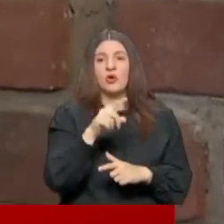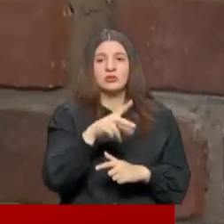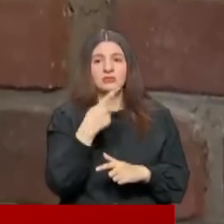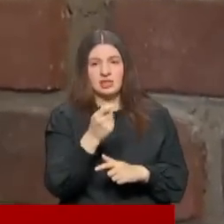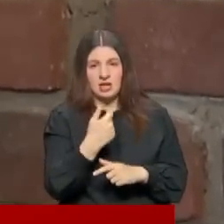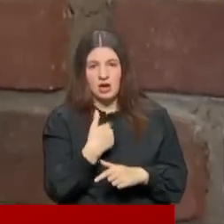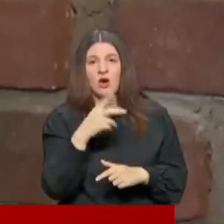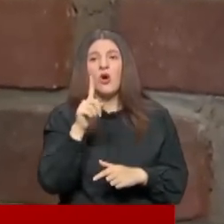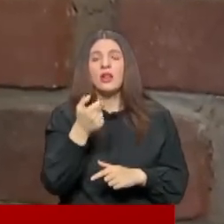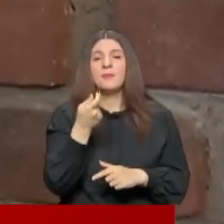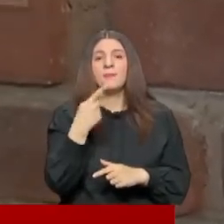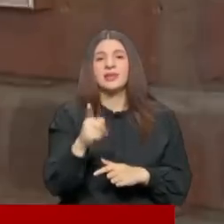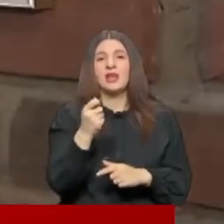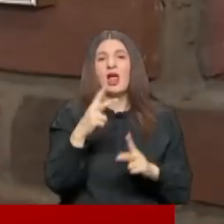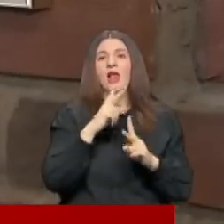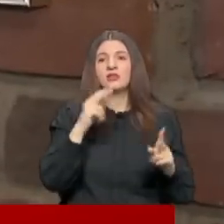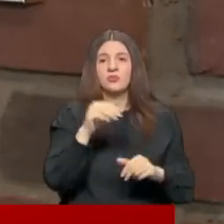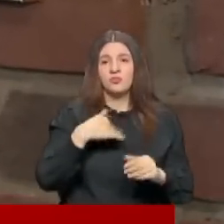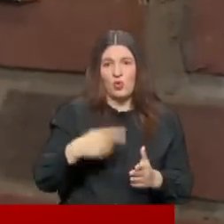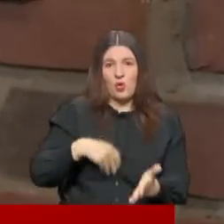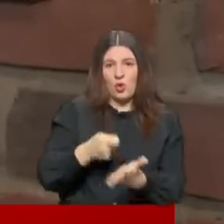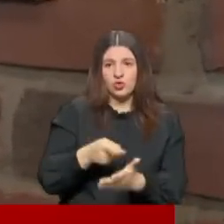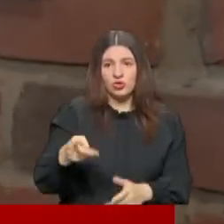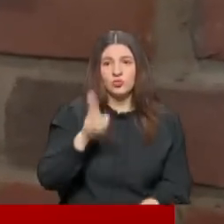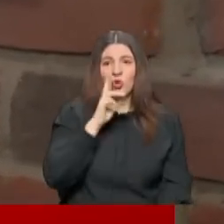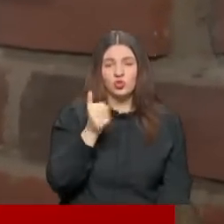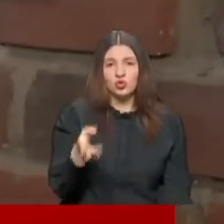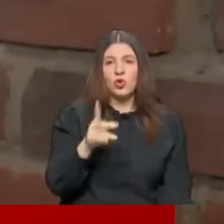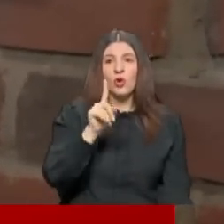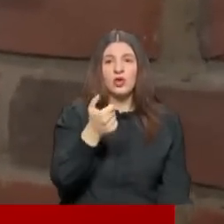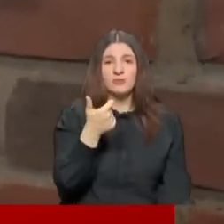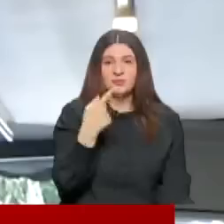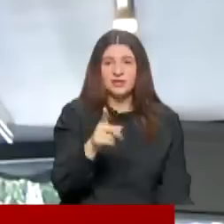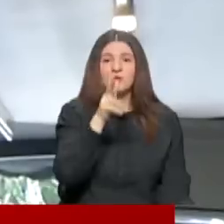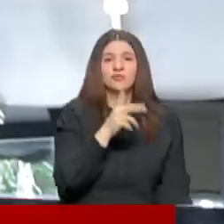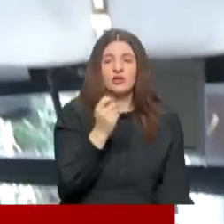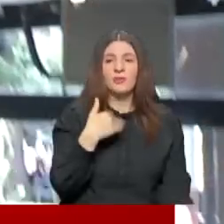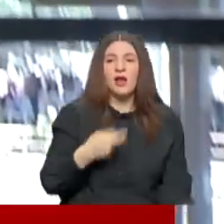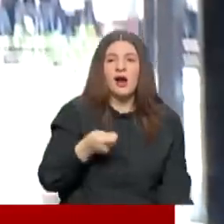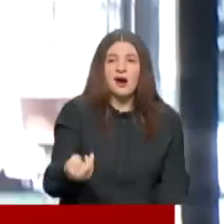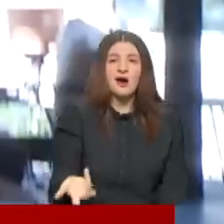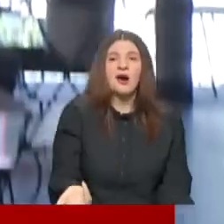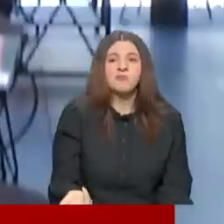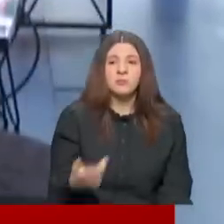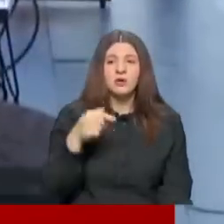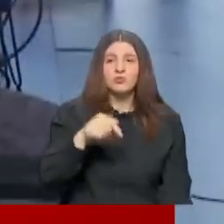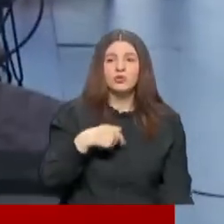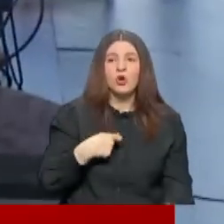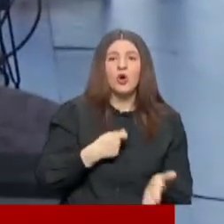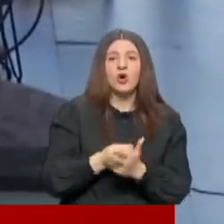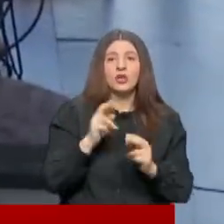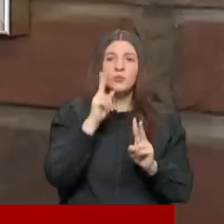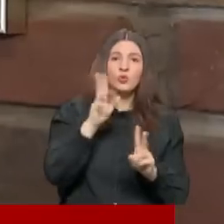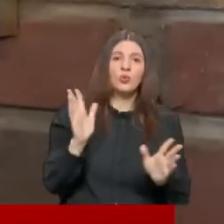lira. 16 bin lira elektrik geliyor. Bugün ödeme günü, son günü 16 bin 300 lira. Daha ödemedim ama bugün de ödeyecek